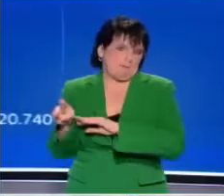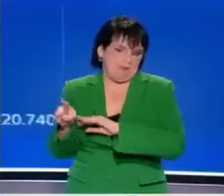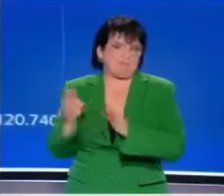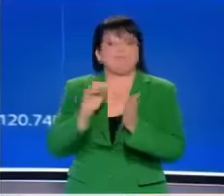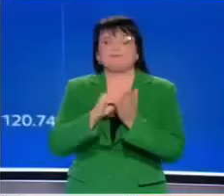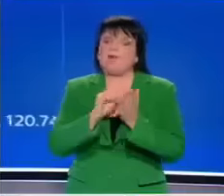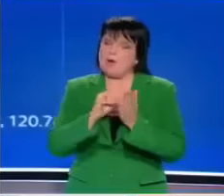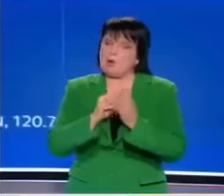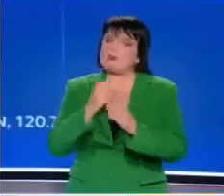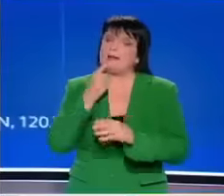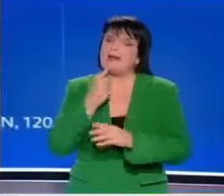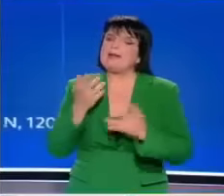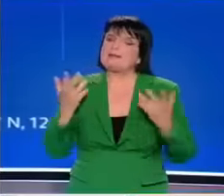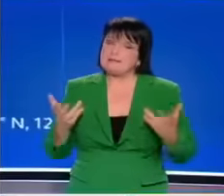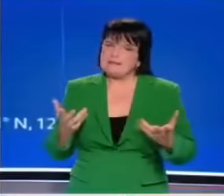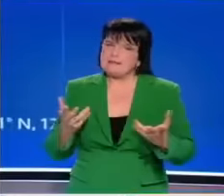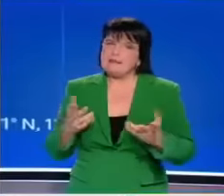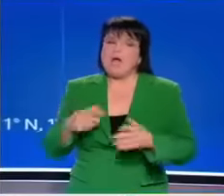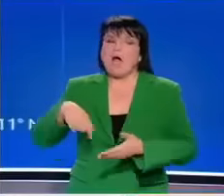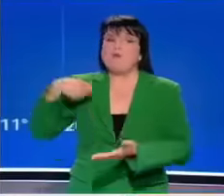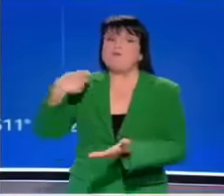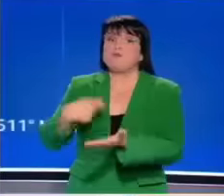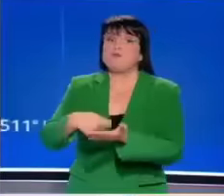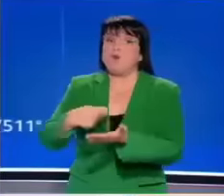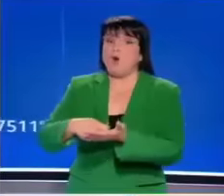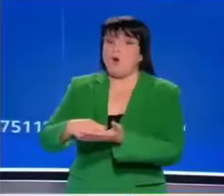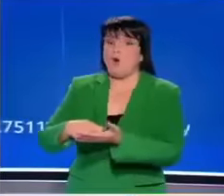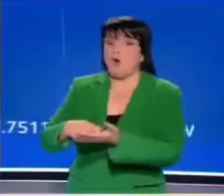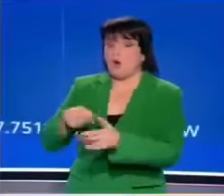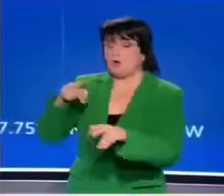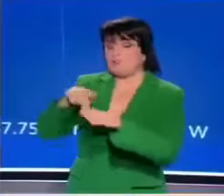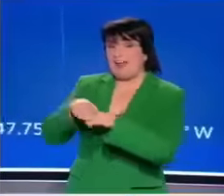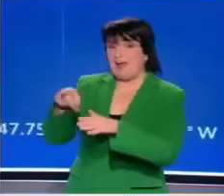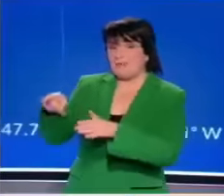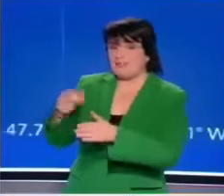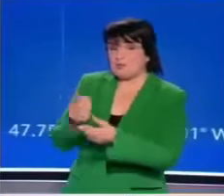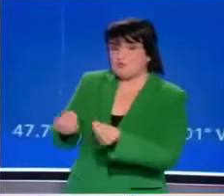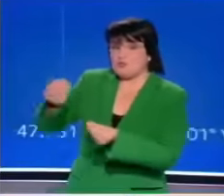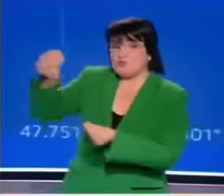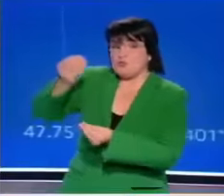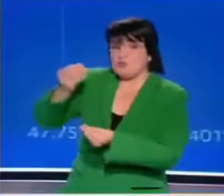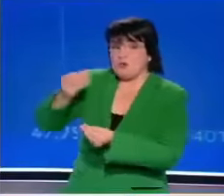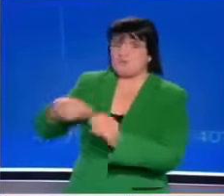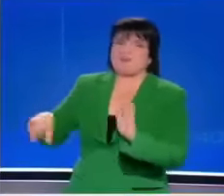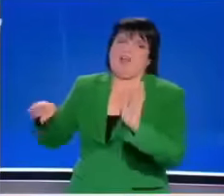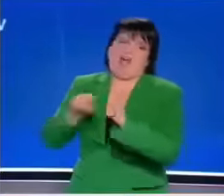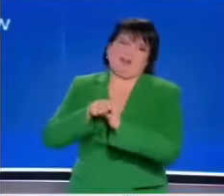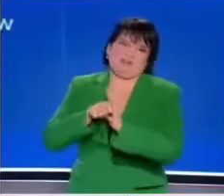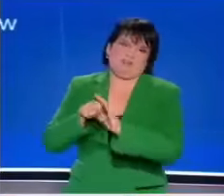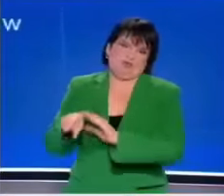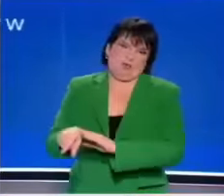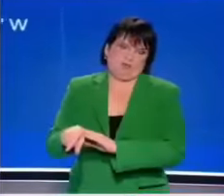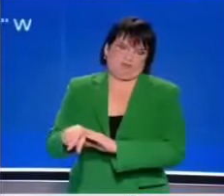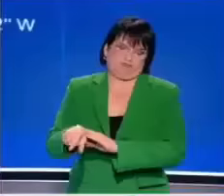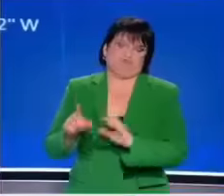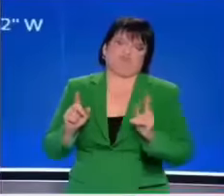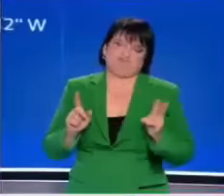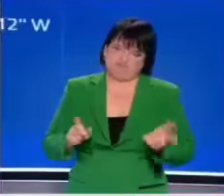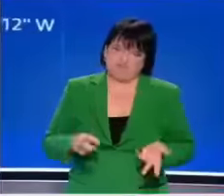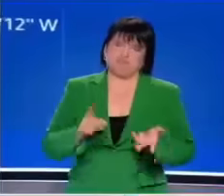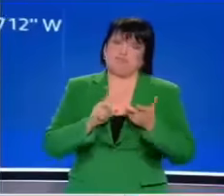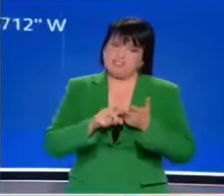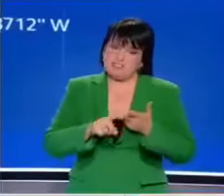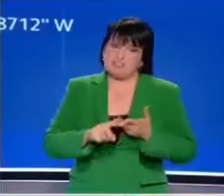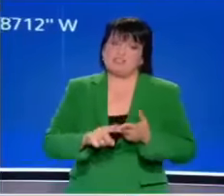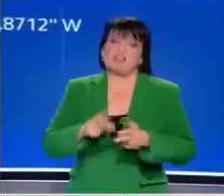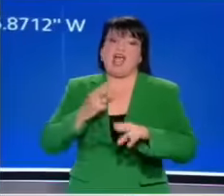και επίσης λένε πως αν πας να φορολογήσεις τα υπερκέρδη των τραπεζών θα δώσεις ένα σήμα στις αγορές αρνητικό και εντέλει ένα σήμα πως η